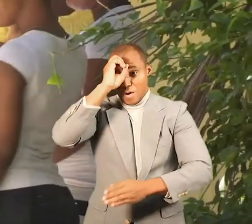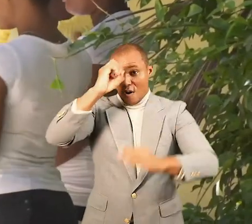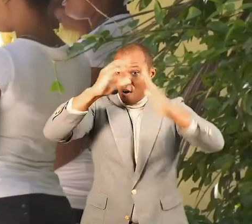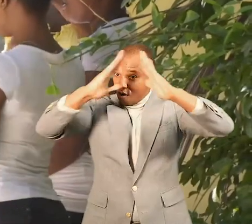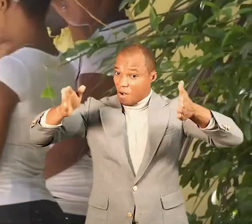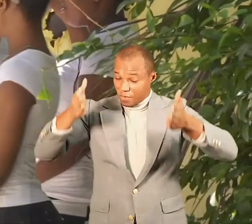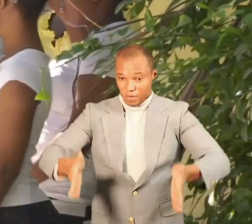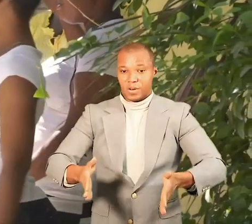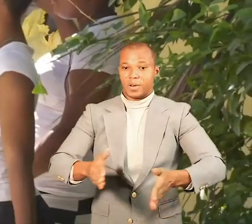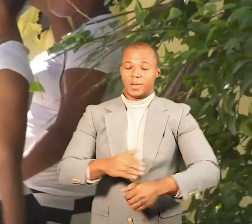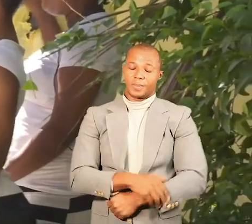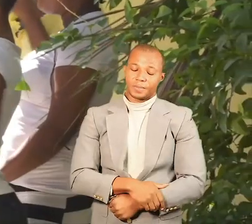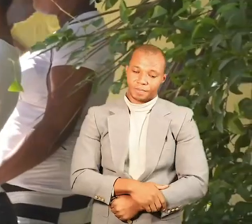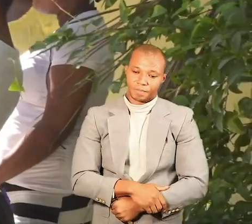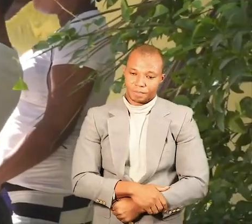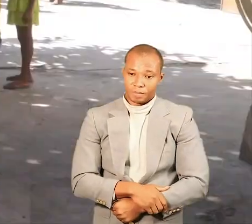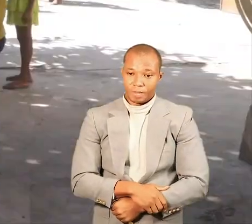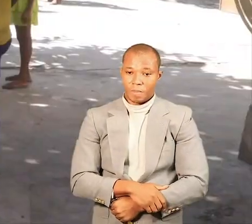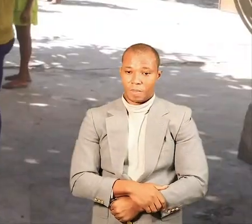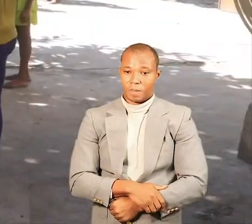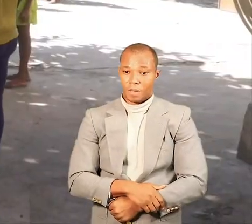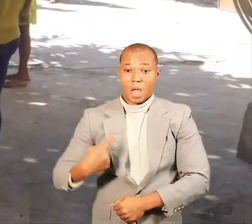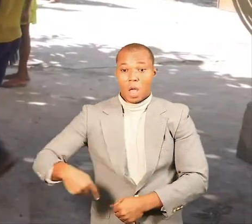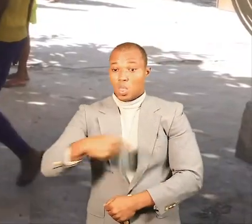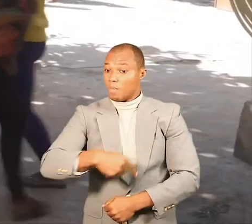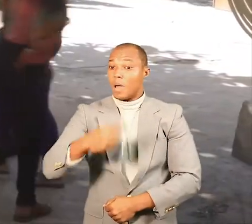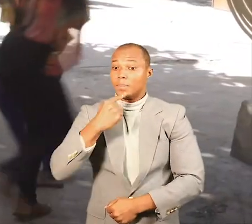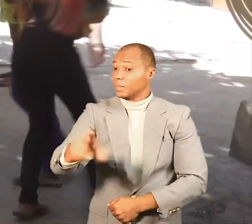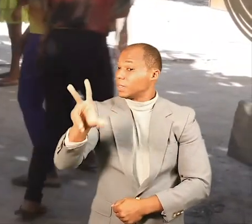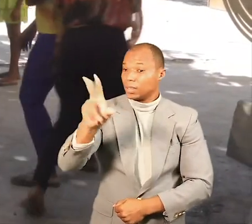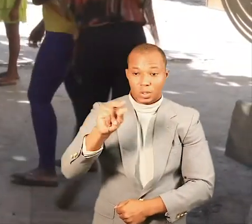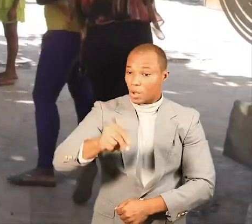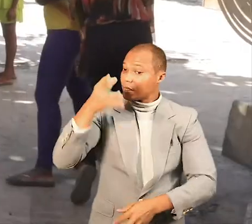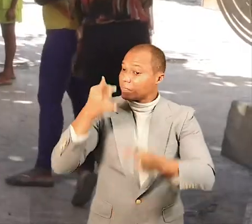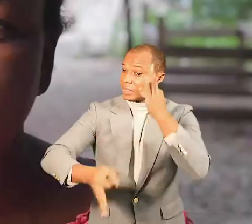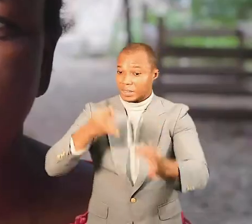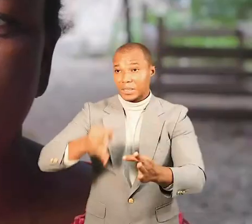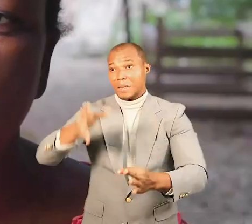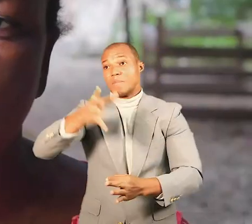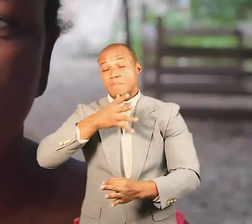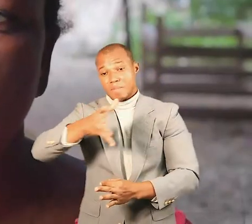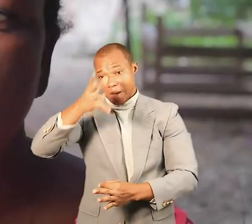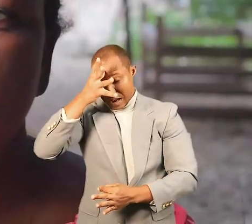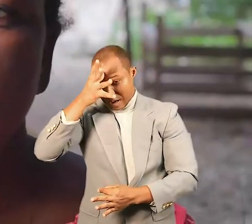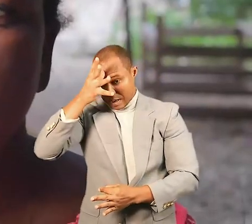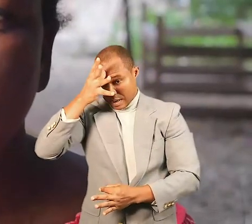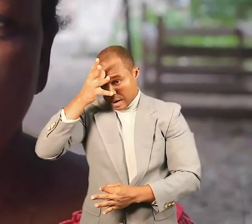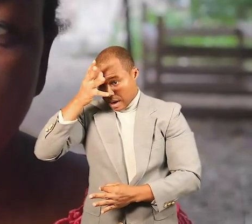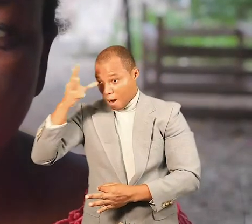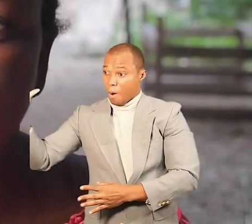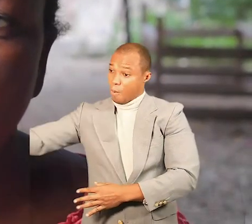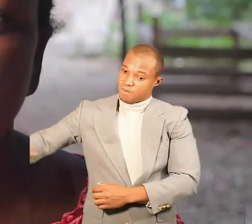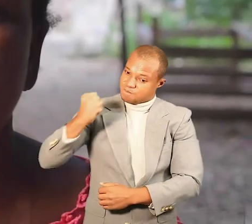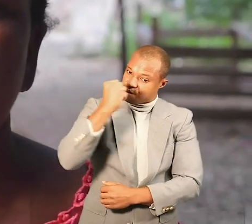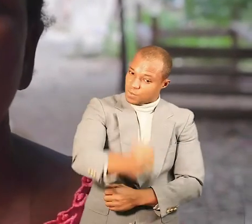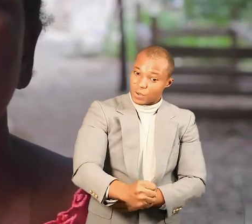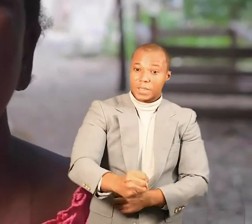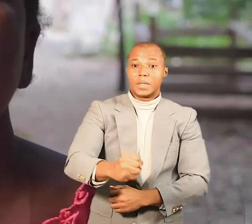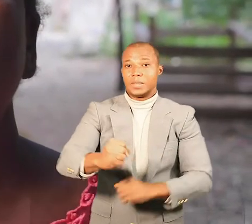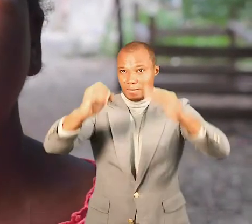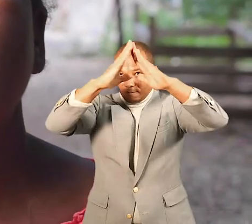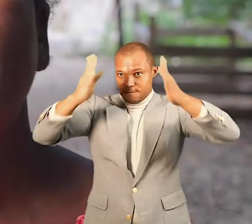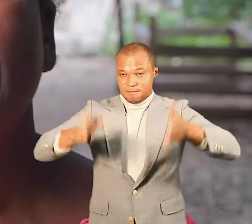faisons un petit peu pour lui avoir 18 ans. Si par un mètre là, c'est gagner, qu'il va gagner, c'est des besoins. Qu'il n'y a pas de subvenir à besoin de tout